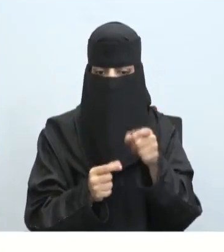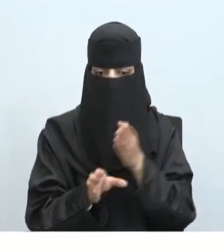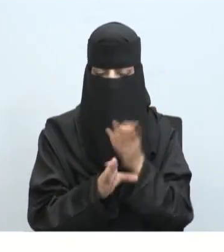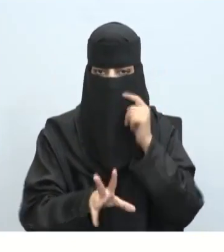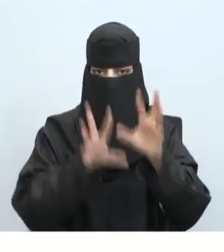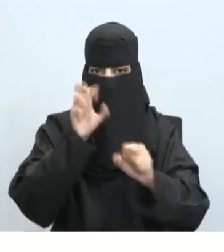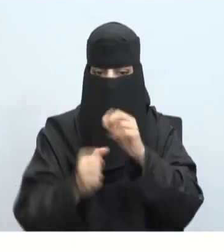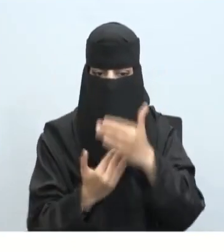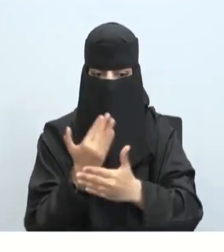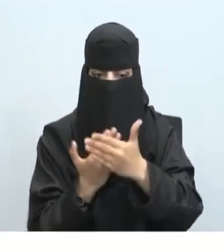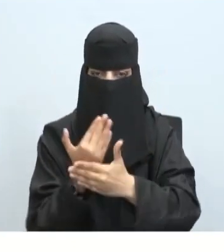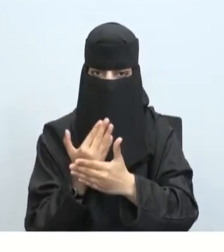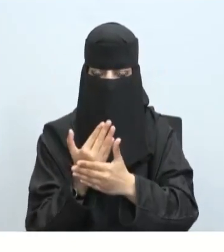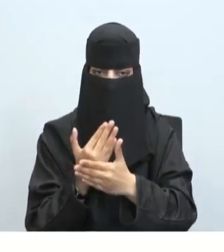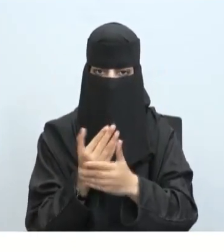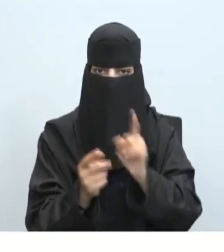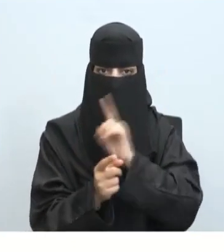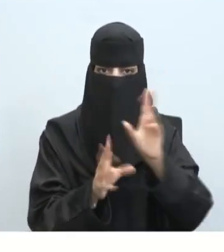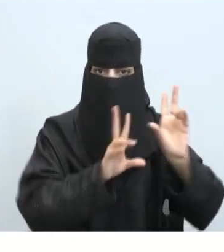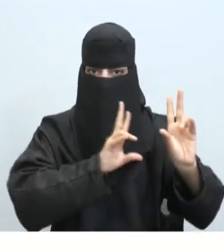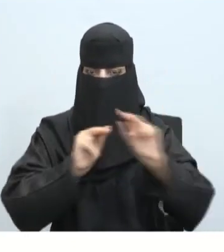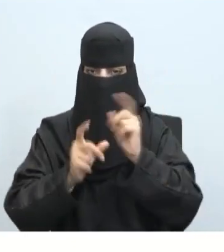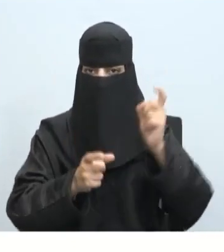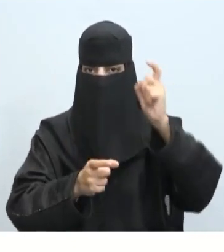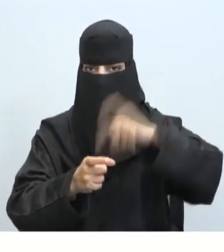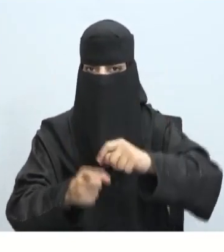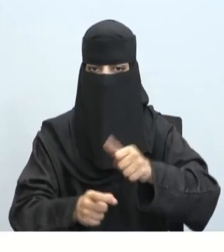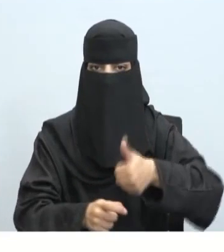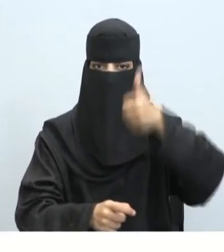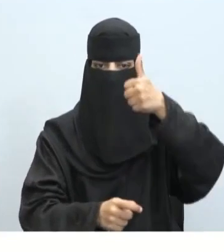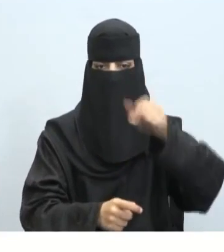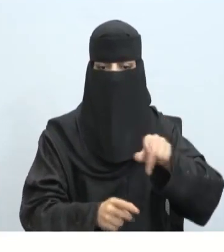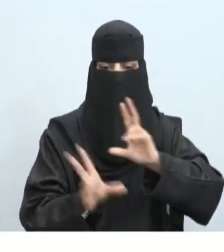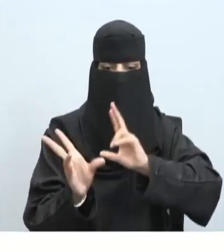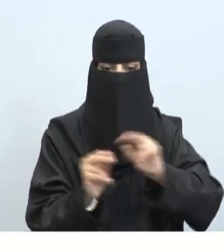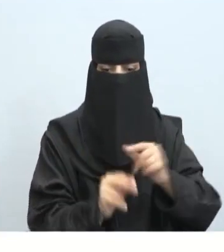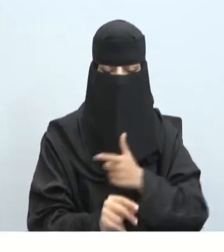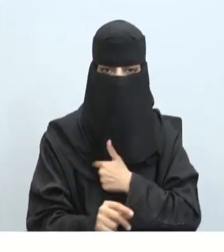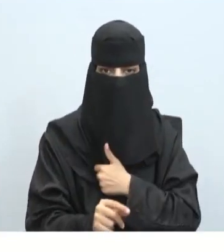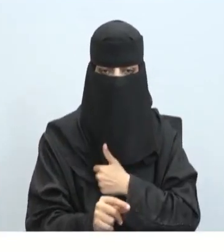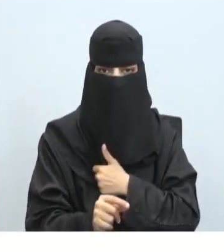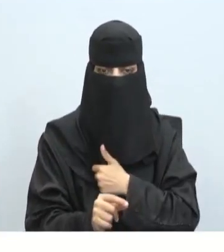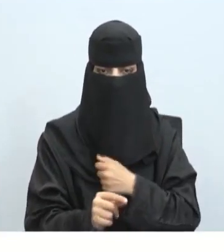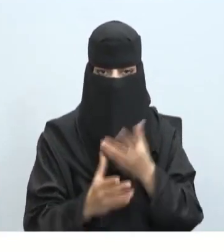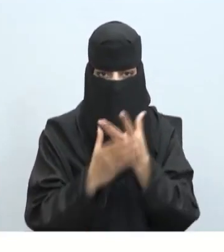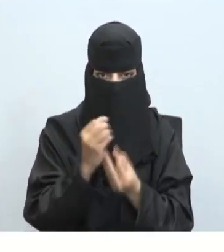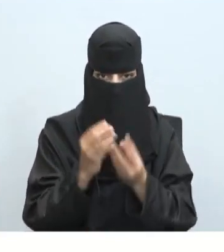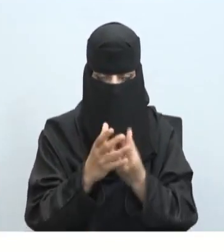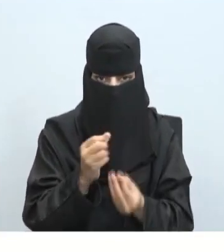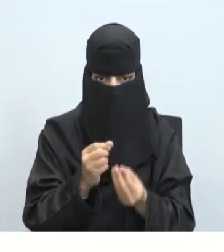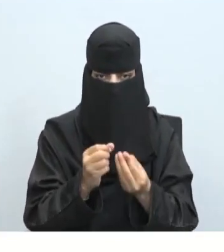اكتشافات جديده لم يتوصل اليها من سبقهم مثل تنقيه